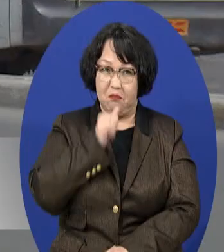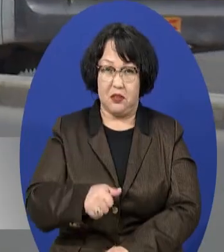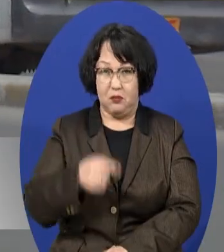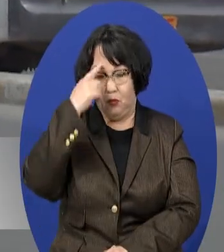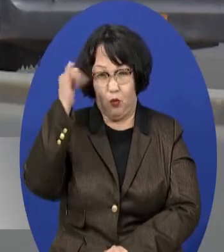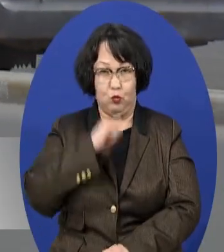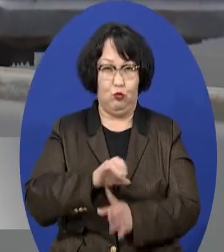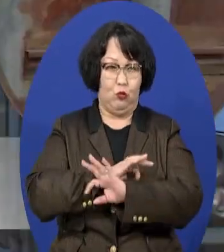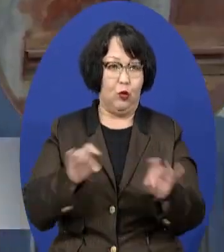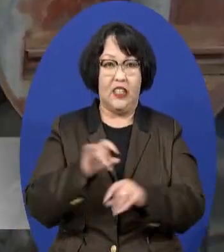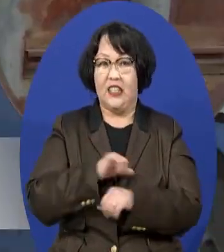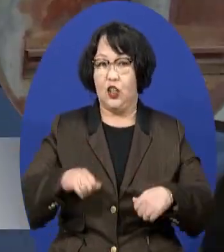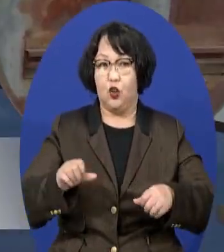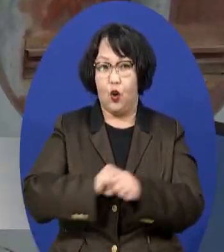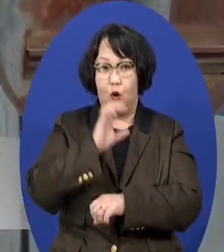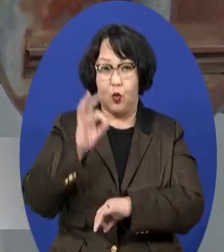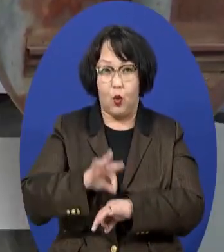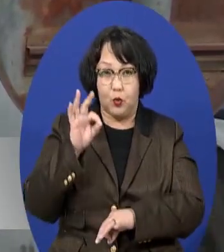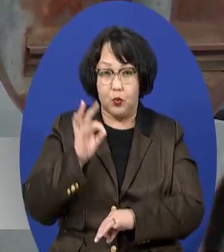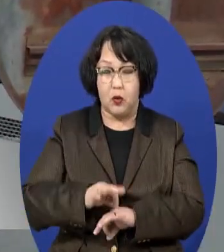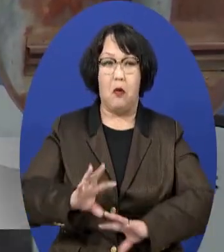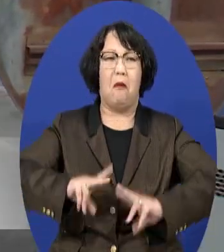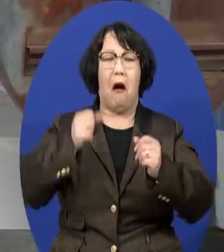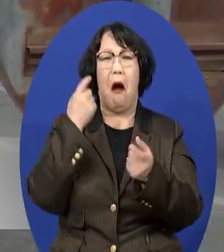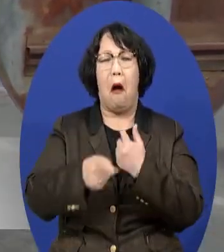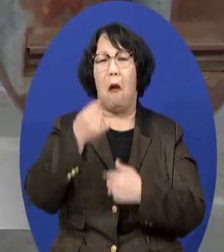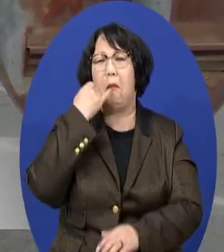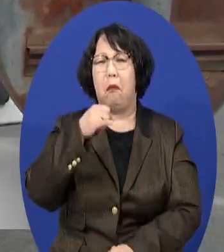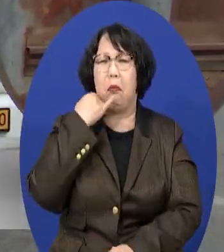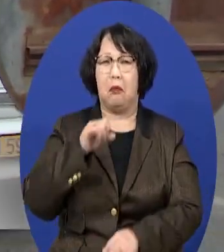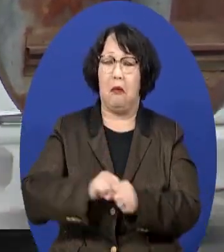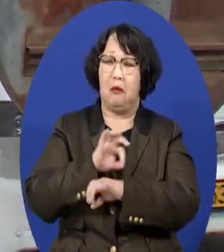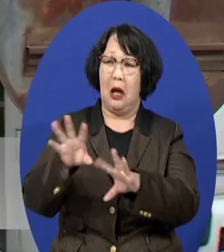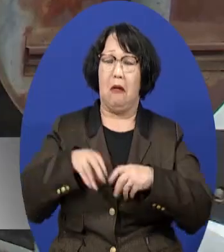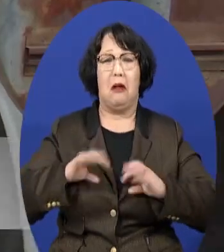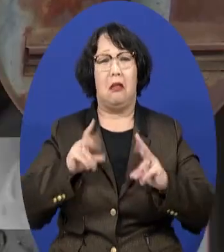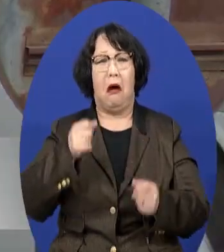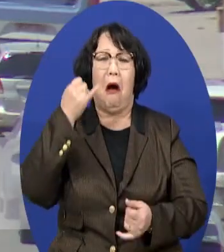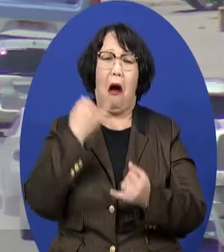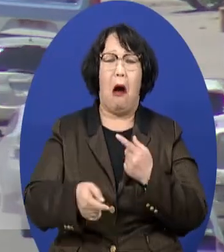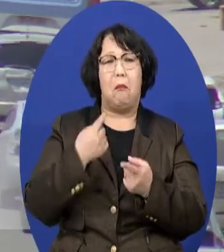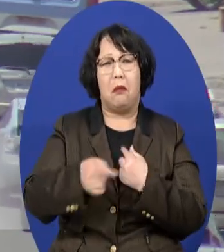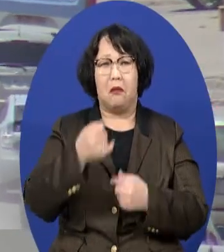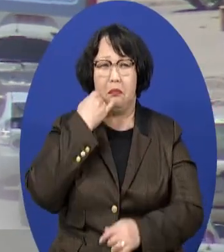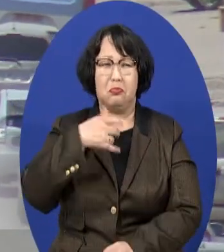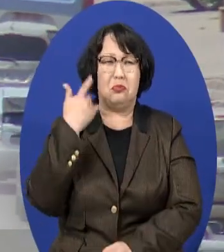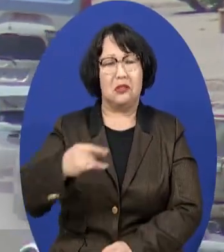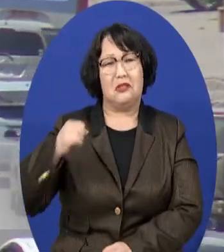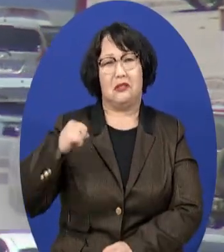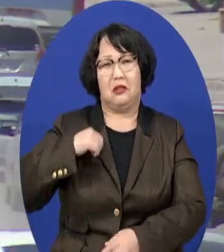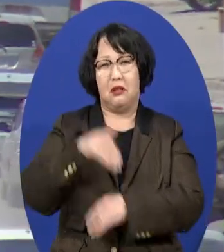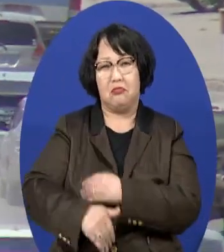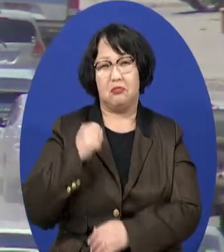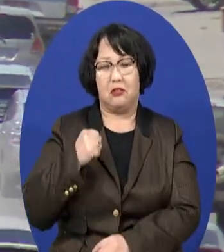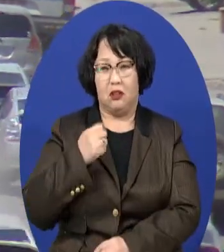байна. Иргэдийн дунд коронавирусны халдвар бол эдгэрдэг өвчин. Тусгал тусаад эдгэнэл хүздэй гэдэг хандлага мэрсэр байгаагч салбарын